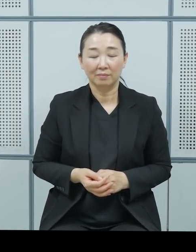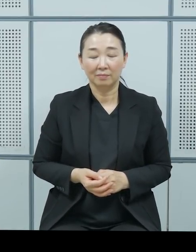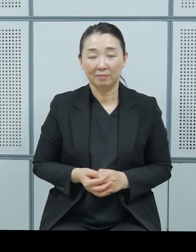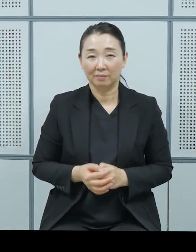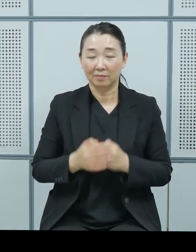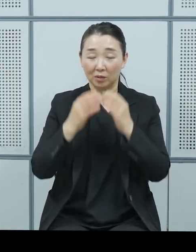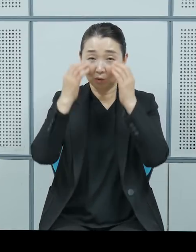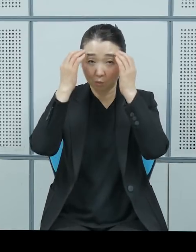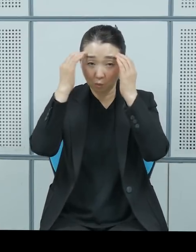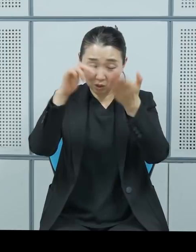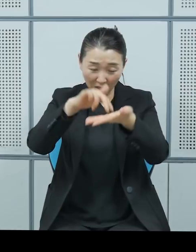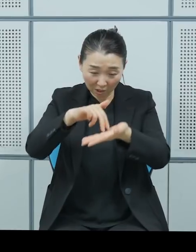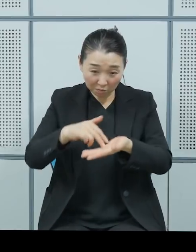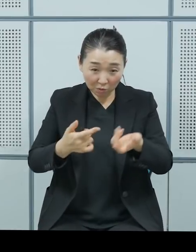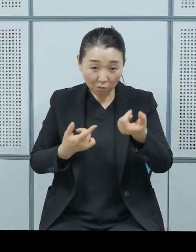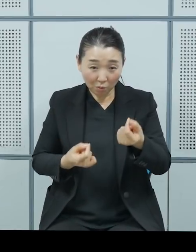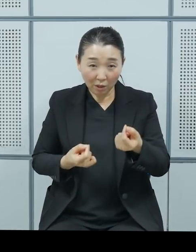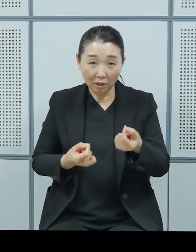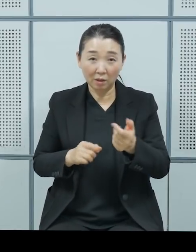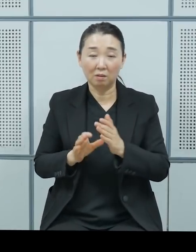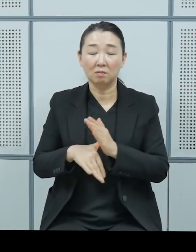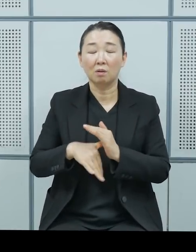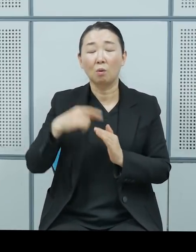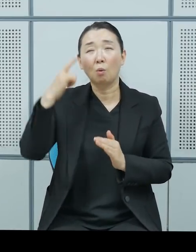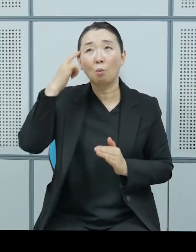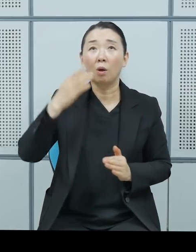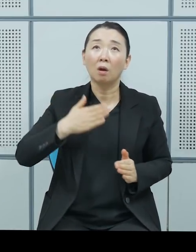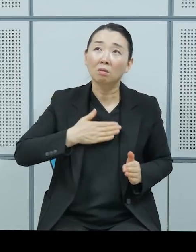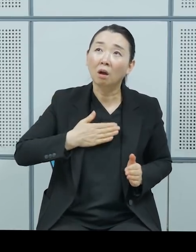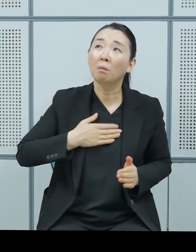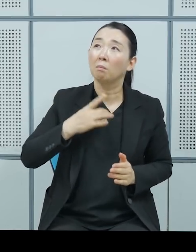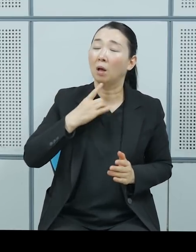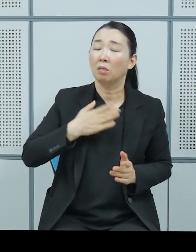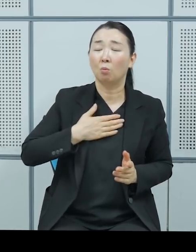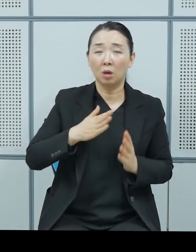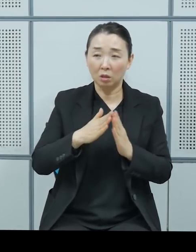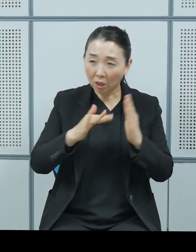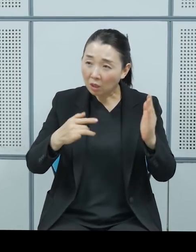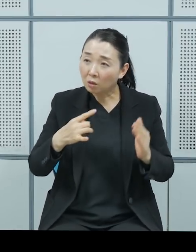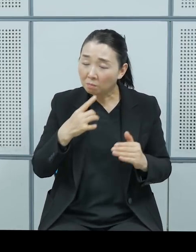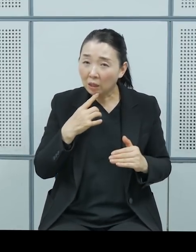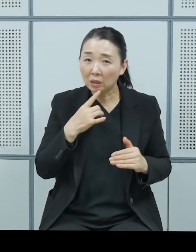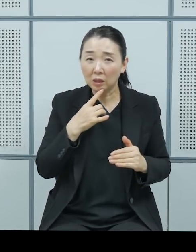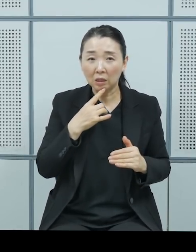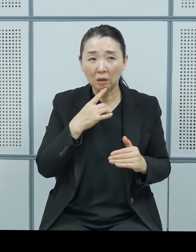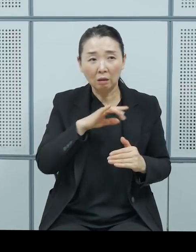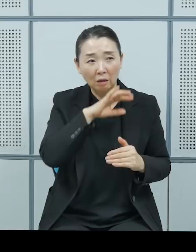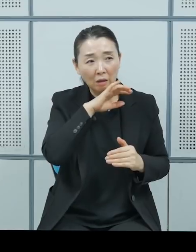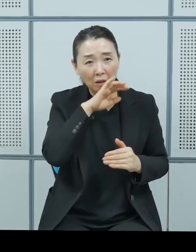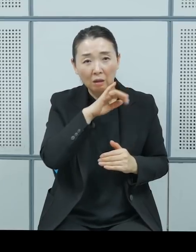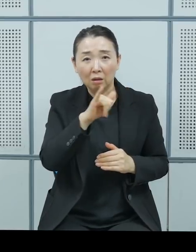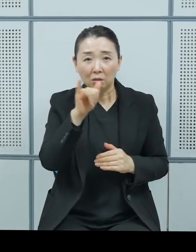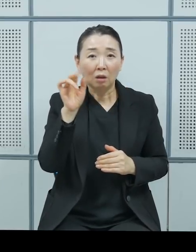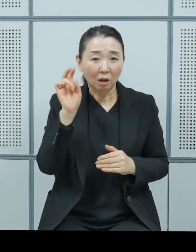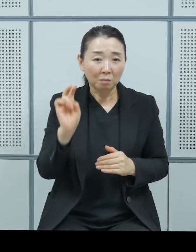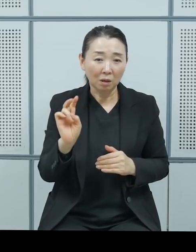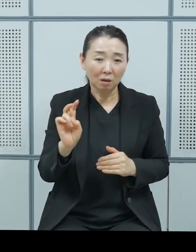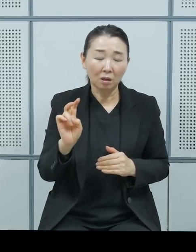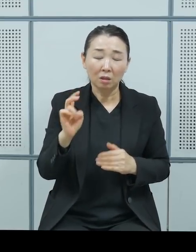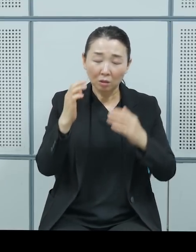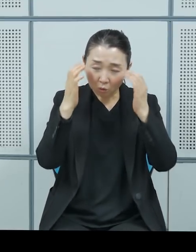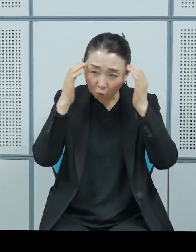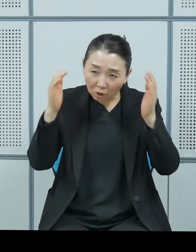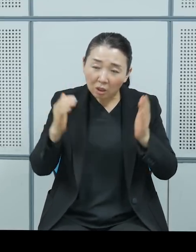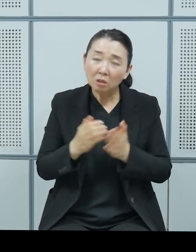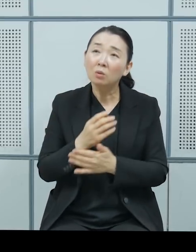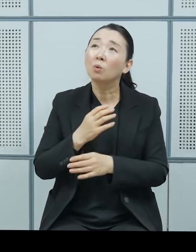같은 고난을 당할 때 많은 분들이 왜 나에게, 왜 우리 가정에게 이런 일이 생길 것이냐, 언제쯤 이